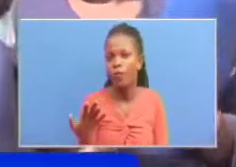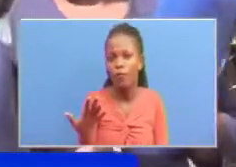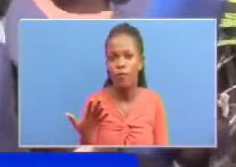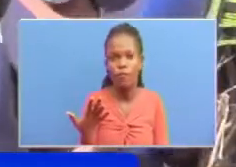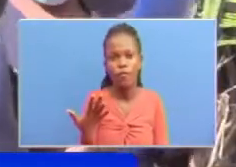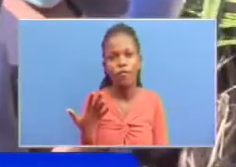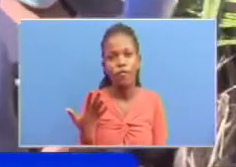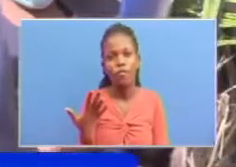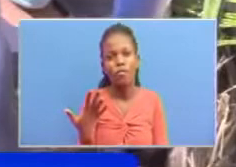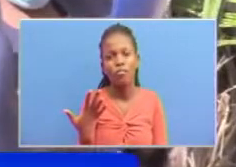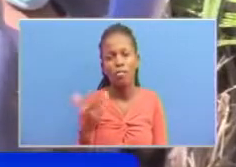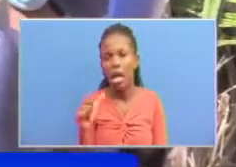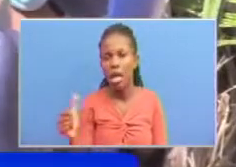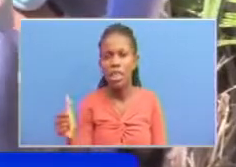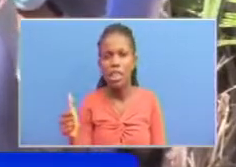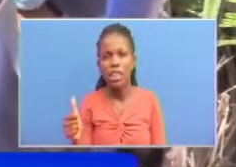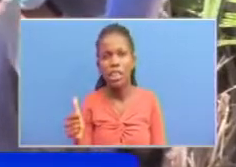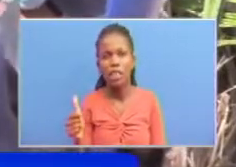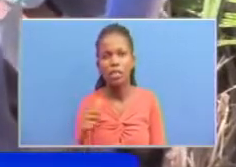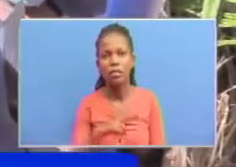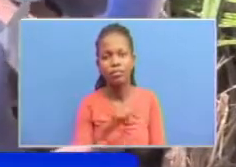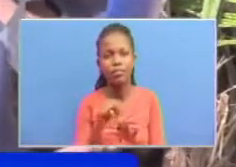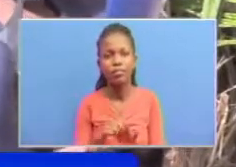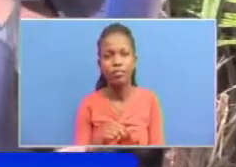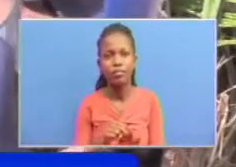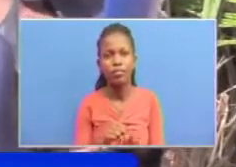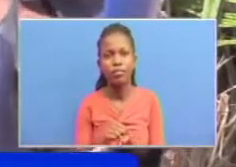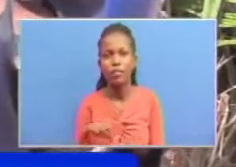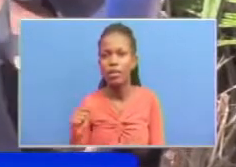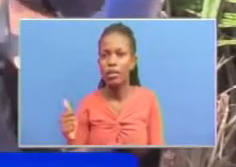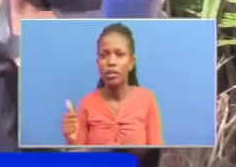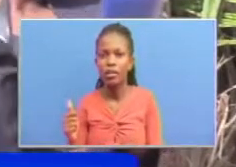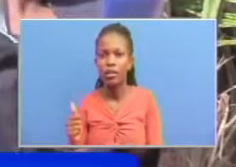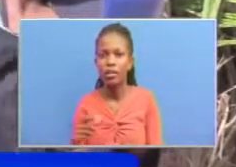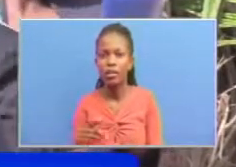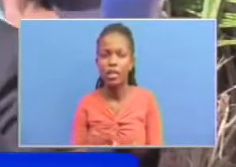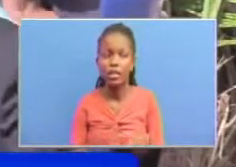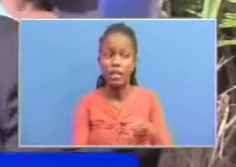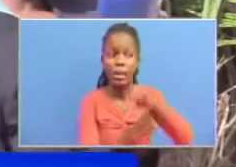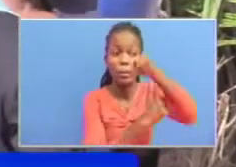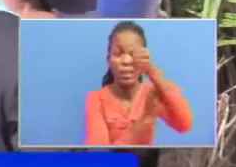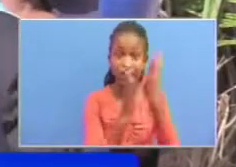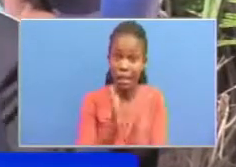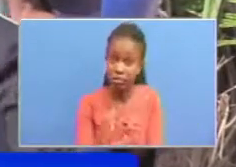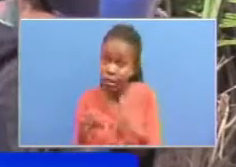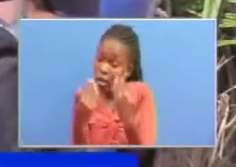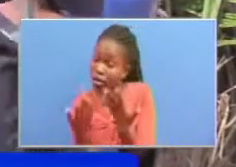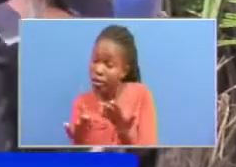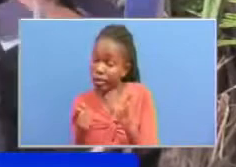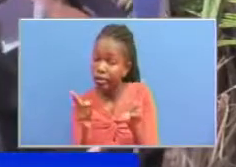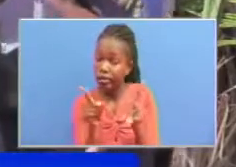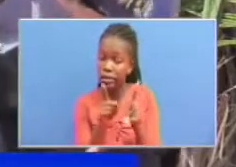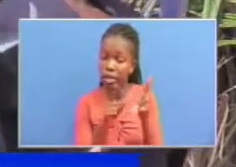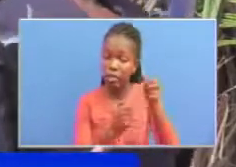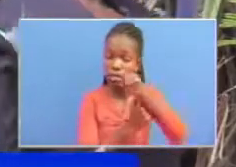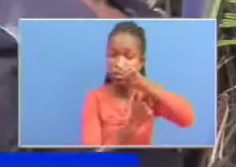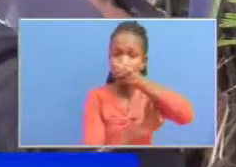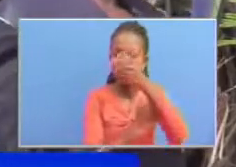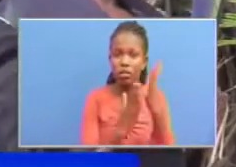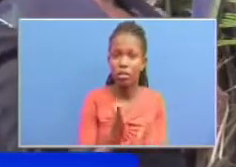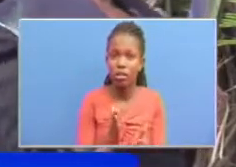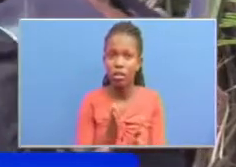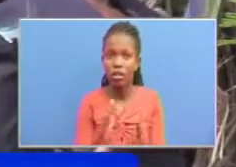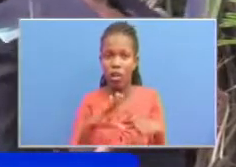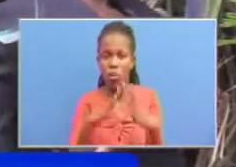bilioni yuma na nusu na siu zingi yuma katika national na ila ingitaka kwa ata kumakua donors the donor atita